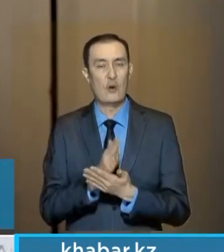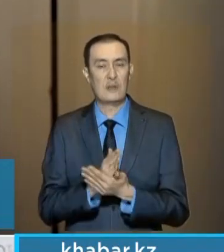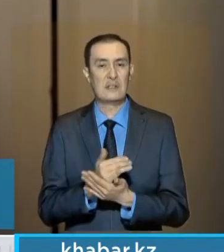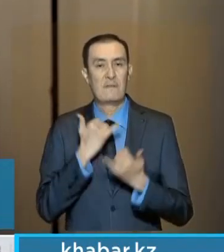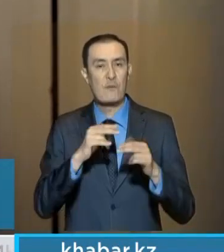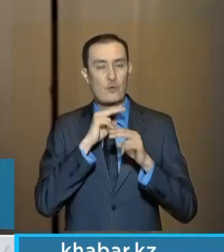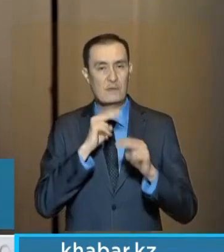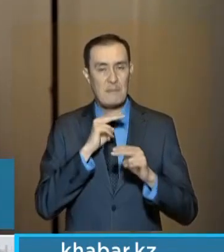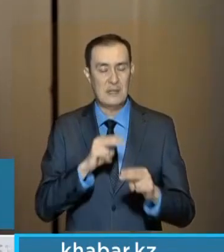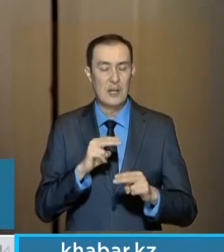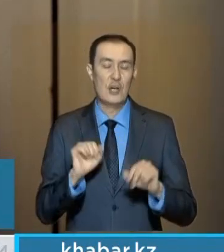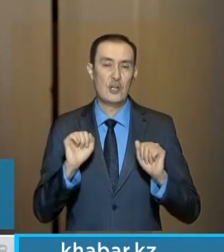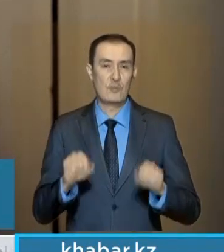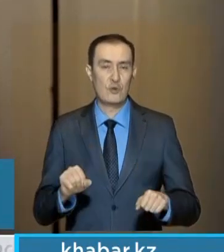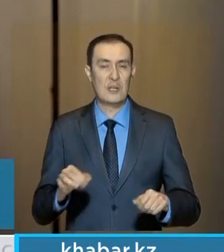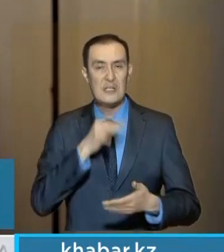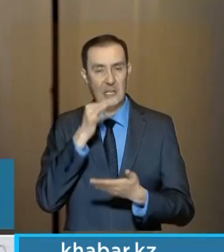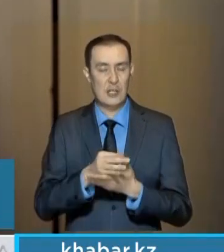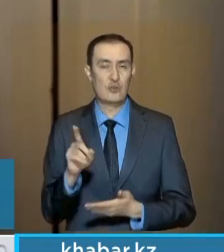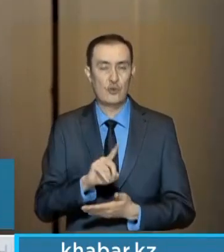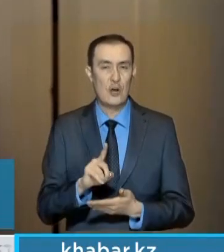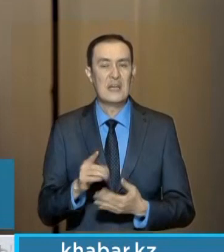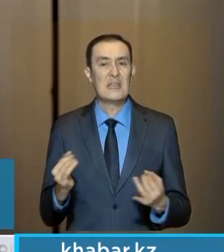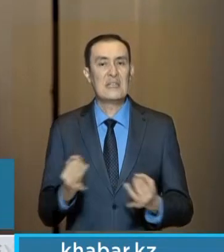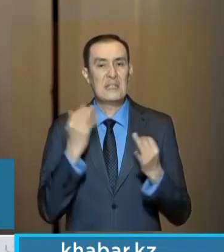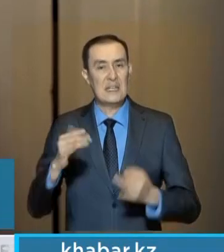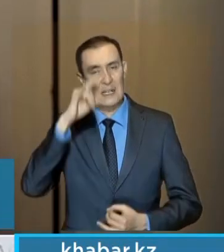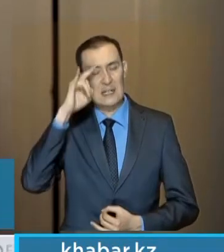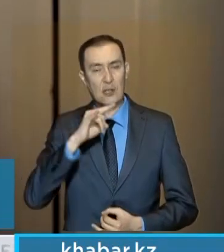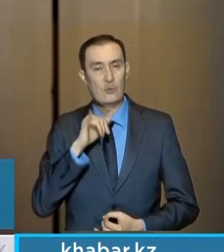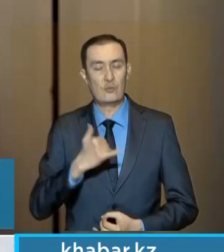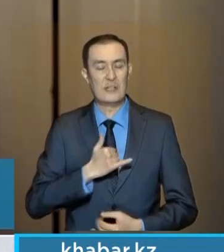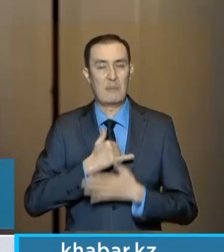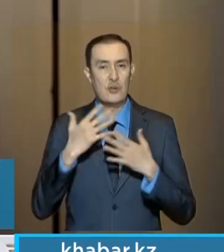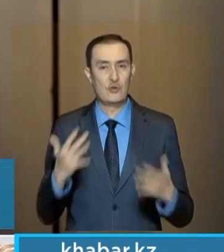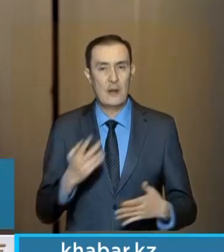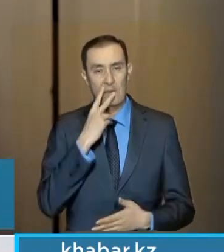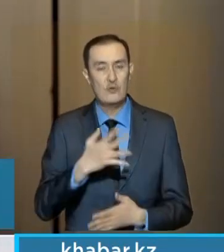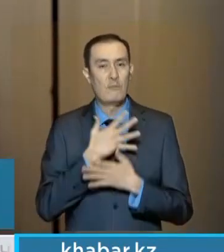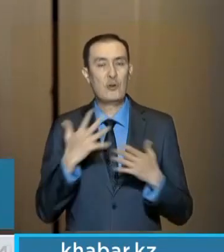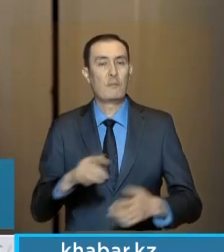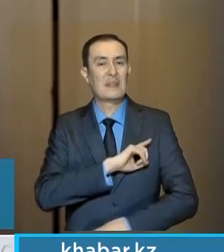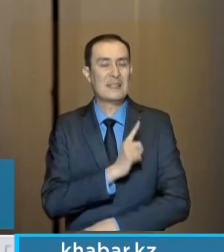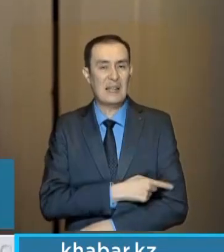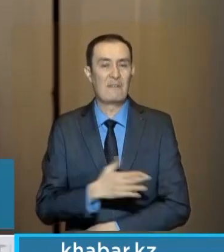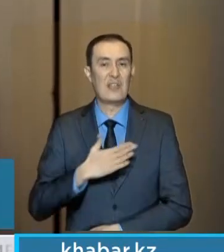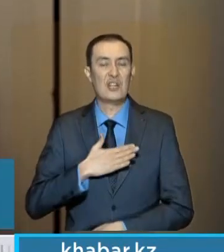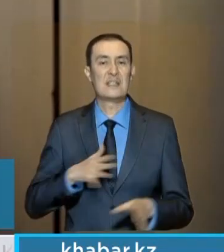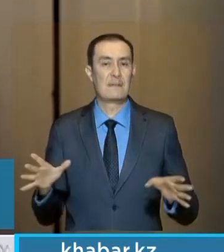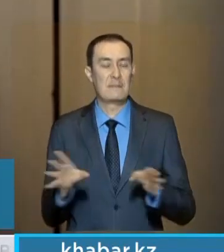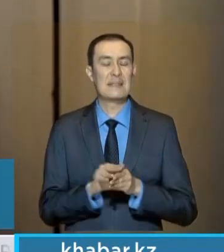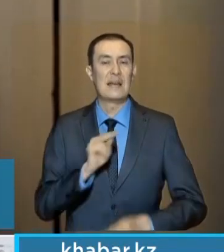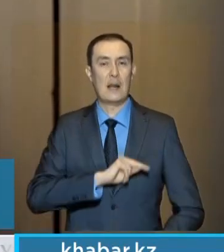фокусе внимания и можно однозначно сказать что интерес Казахстану очень большой я вижу Огромный потенциал в нашей совместной